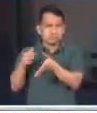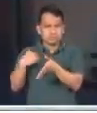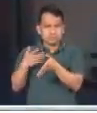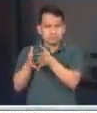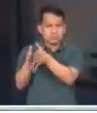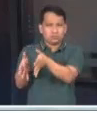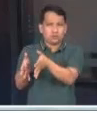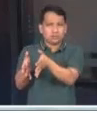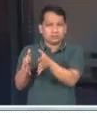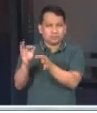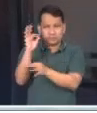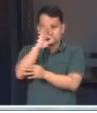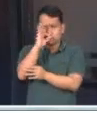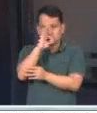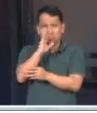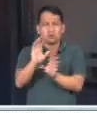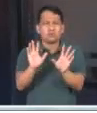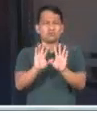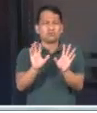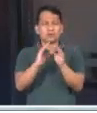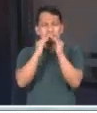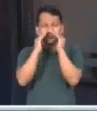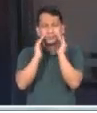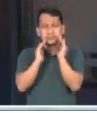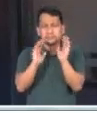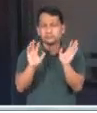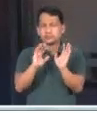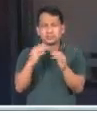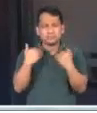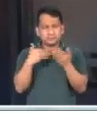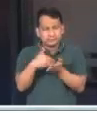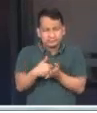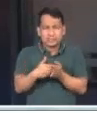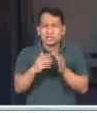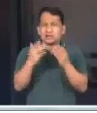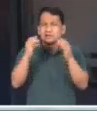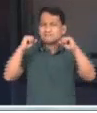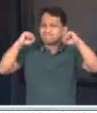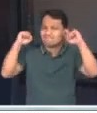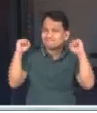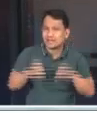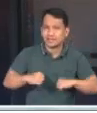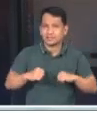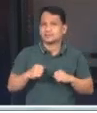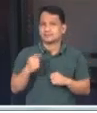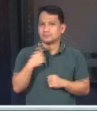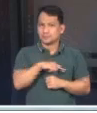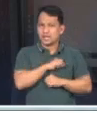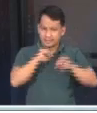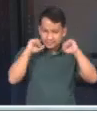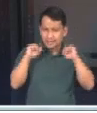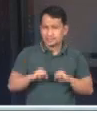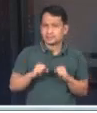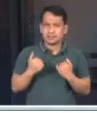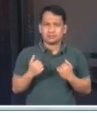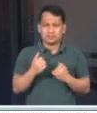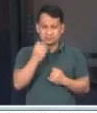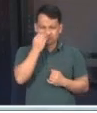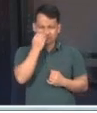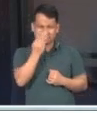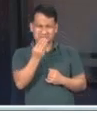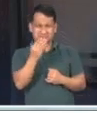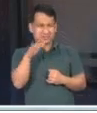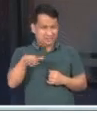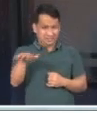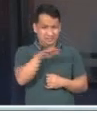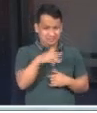Do not despair. Kaya natin ito, COVID na ito. Maliit na bagay ito